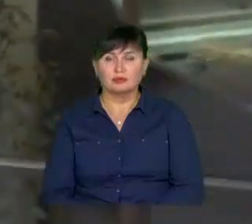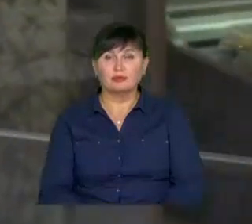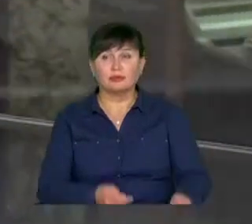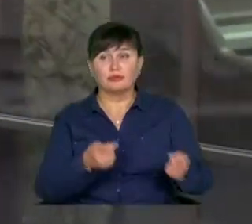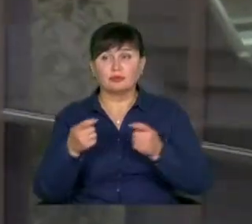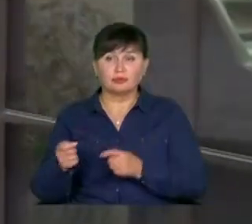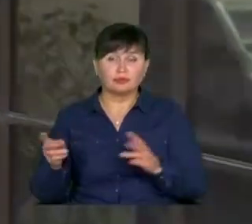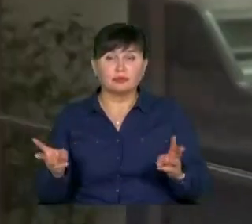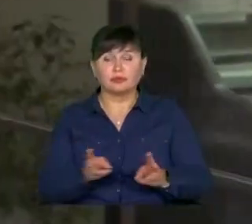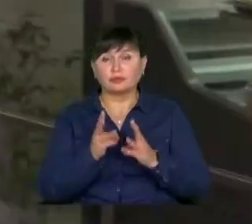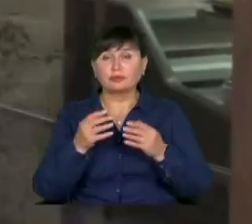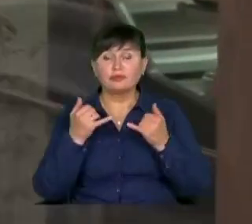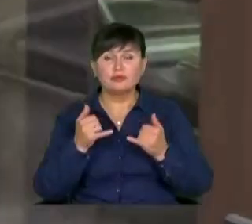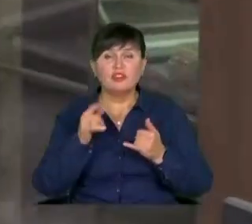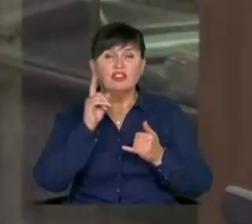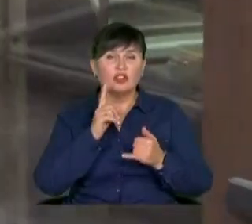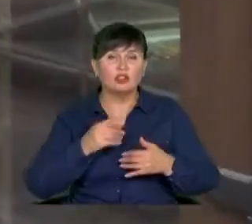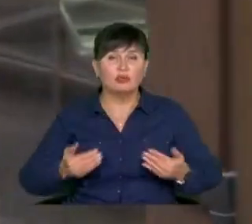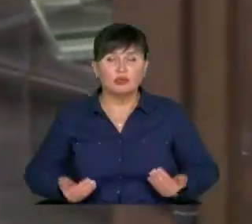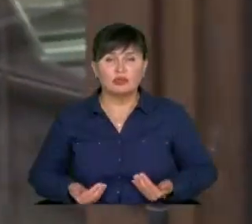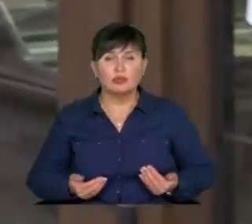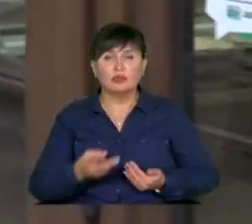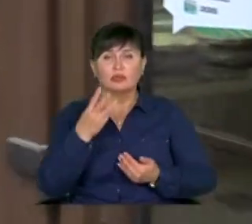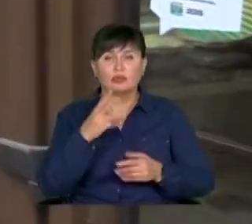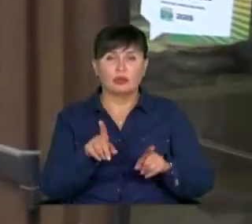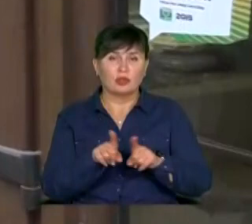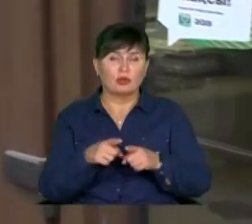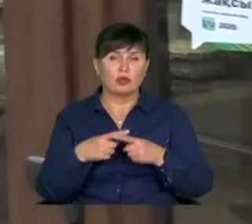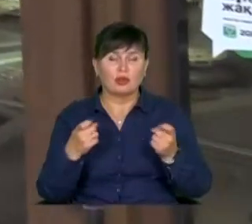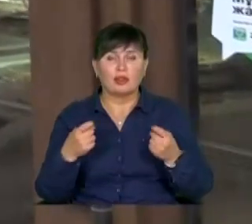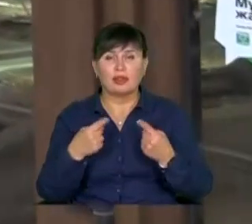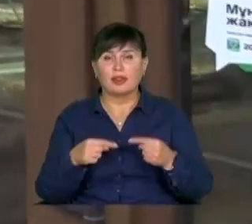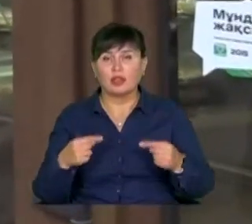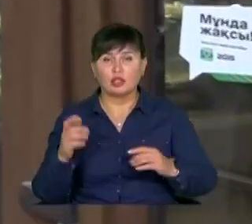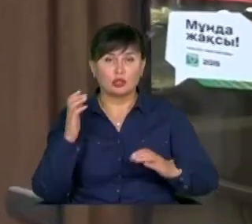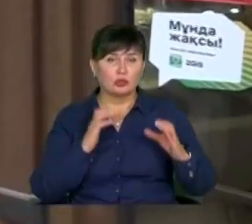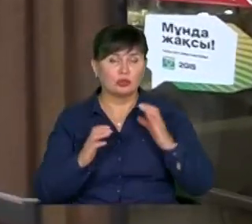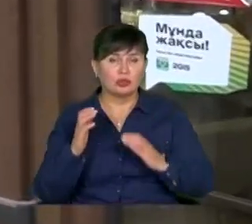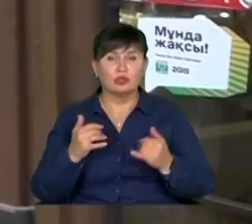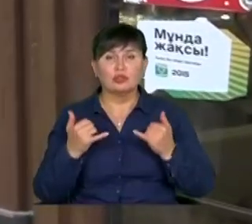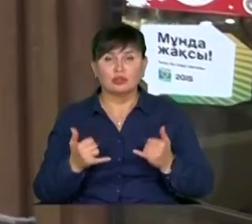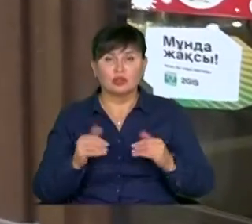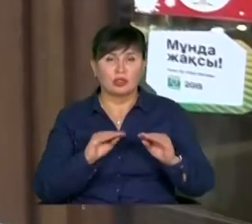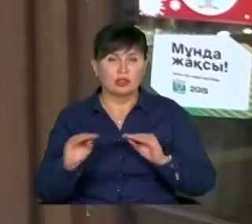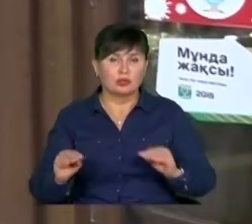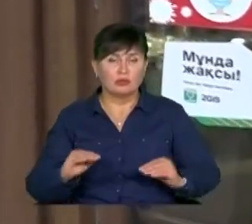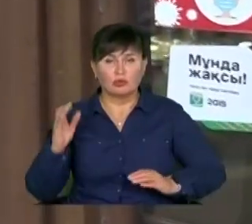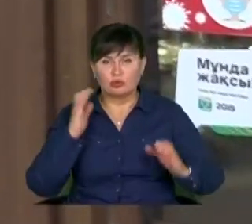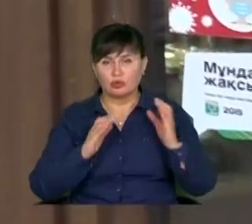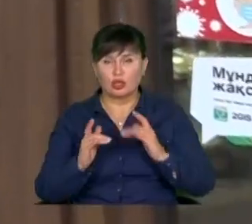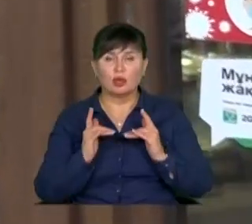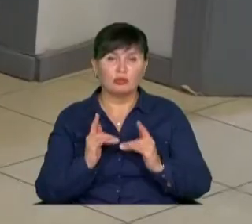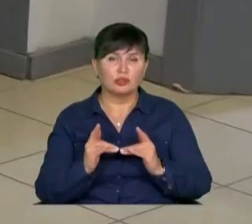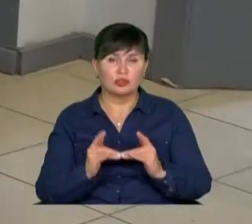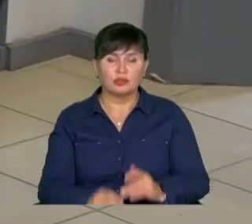Эвакуированные при пожаре сейчас временно проживают в 3 таких вот хостелах. Некоторые из них студенты. Сейчас они размещены в студенческих